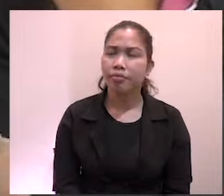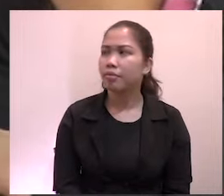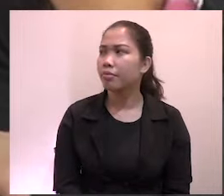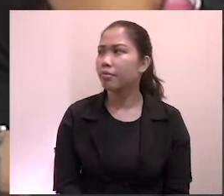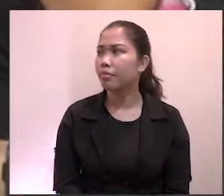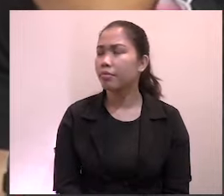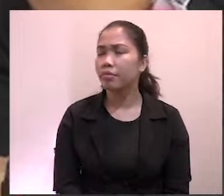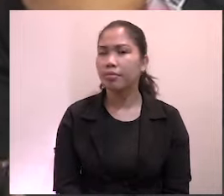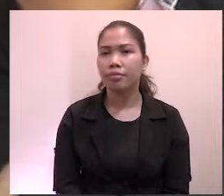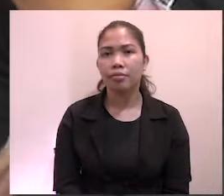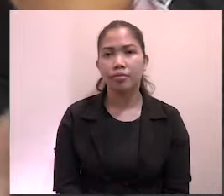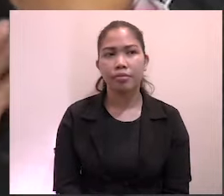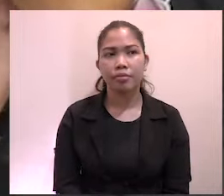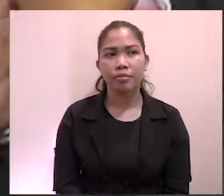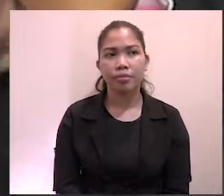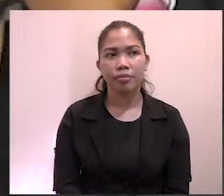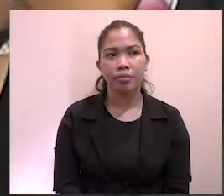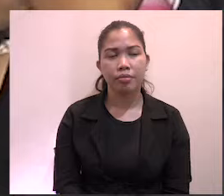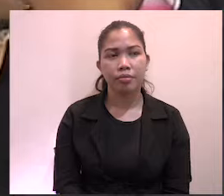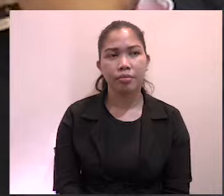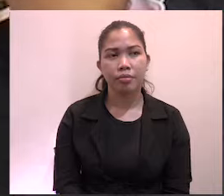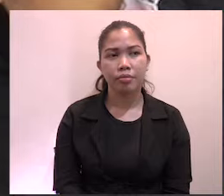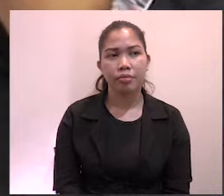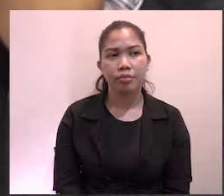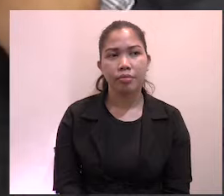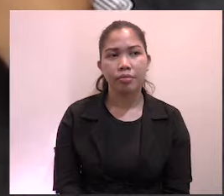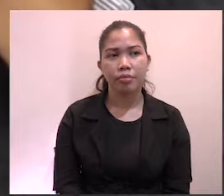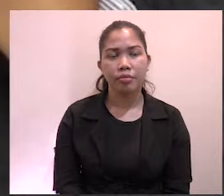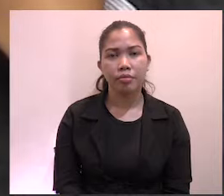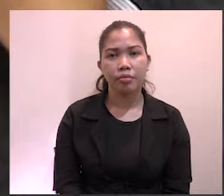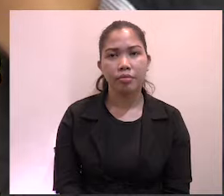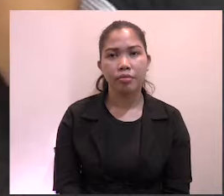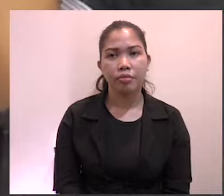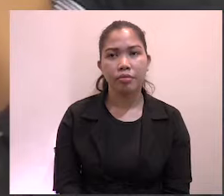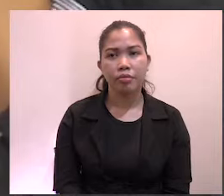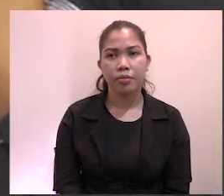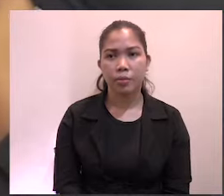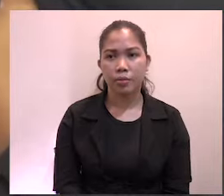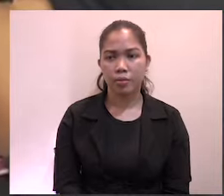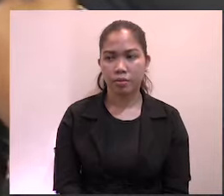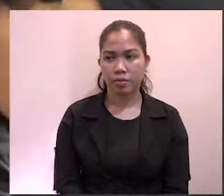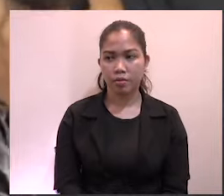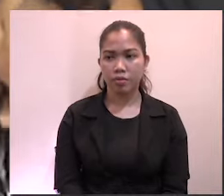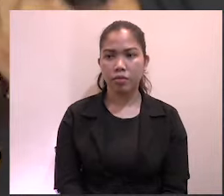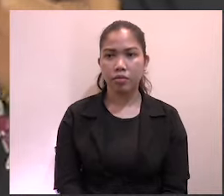Ano tayo? Ano gusto mo? Ha?